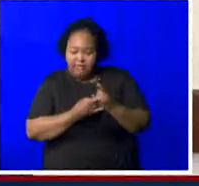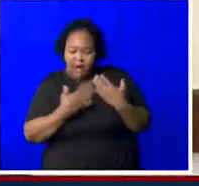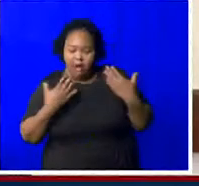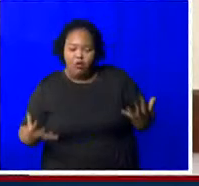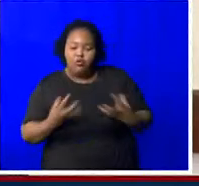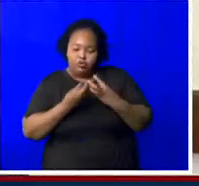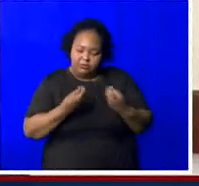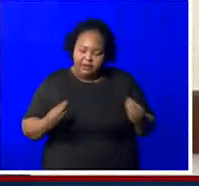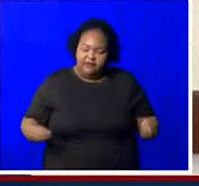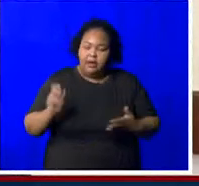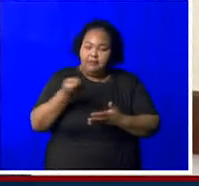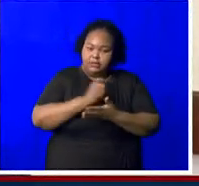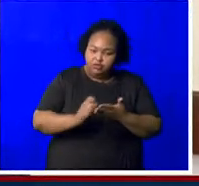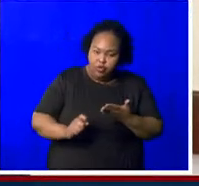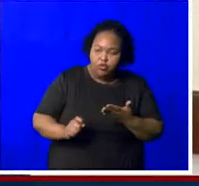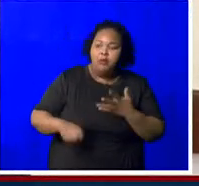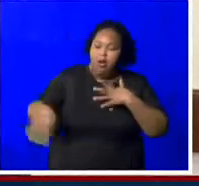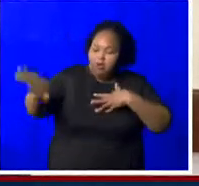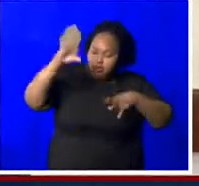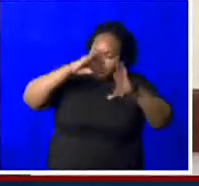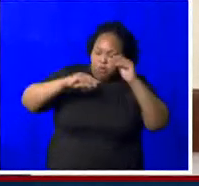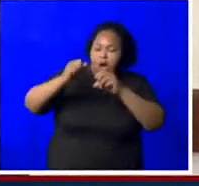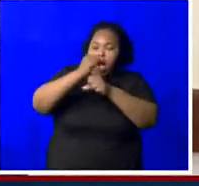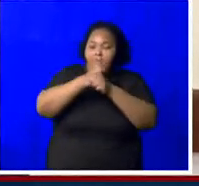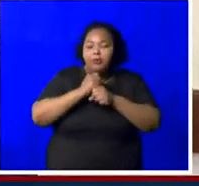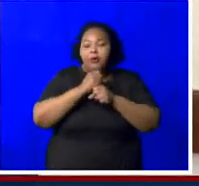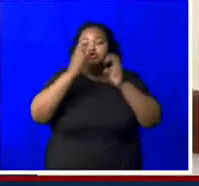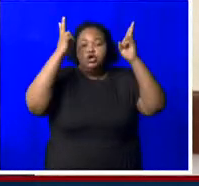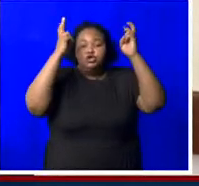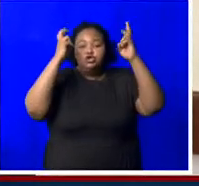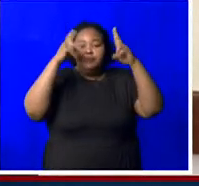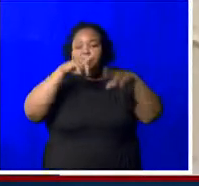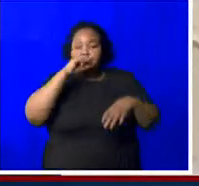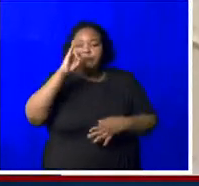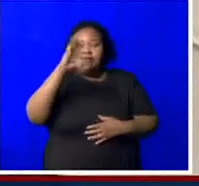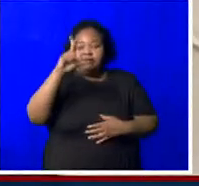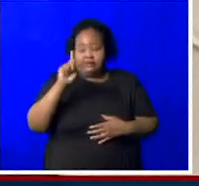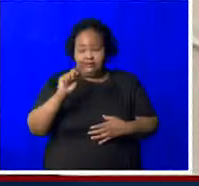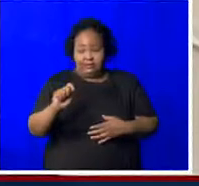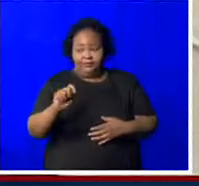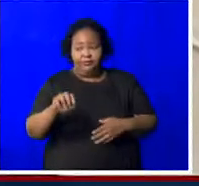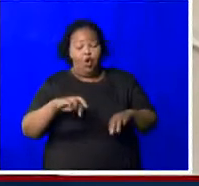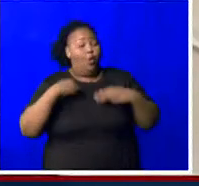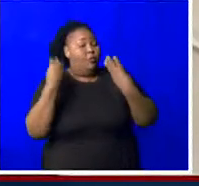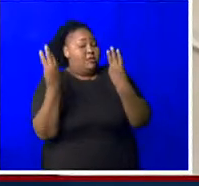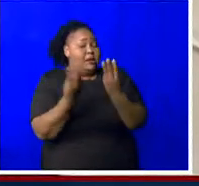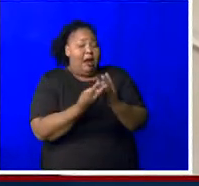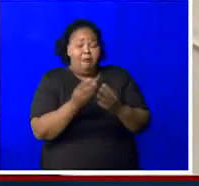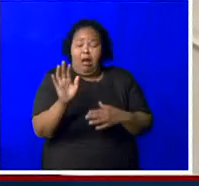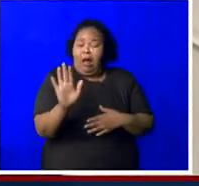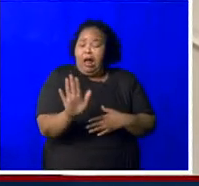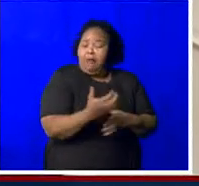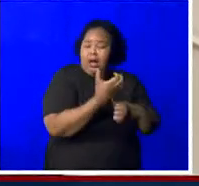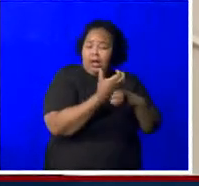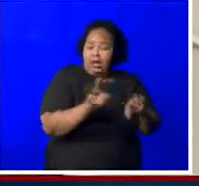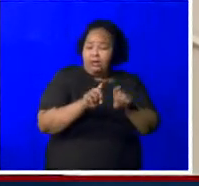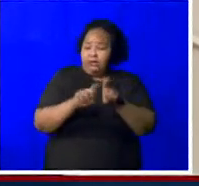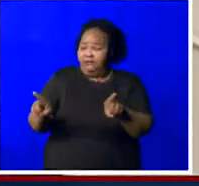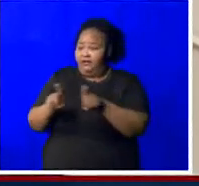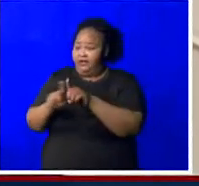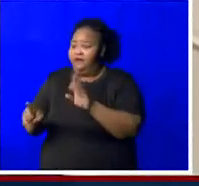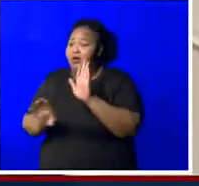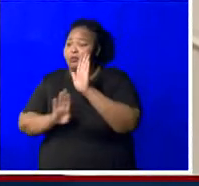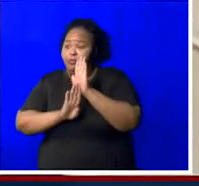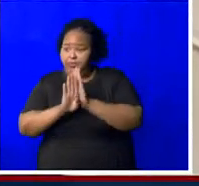ikakhulu ngoba vele nemhlaba wonke so kuthuthukile. Bekugijinyiswa ngiyo